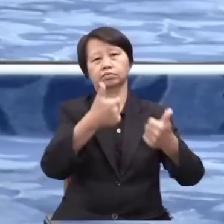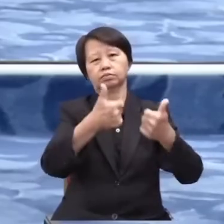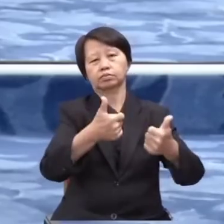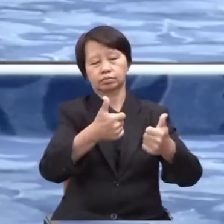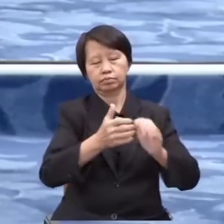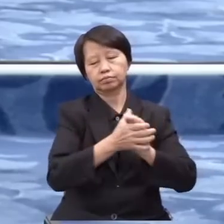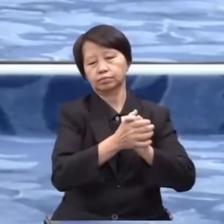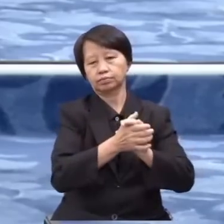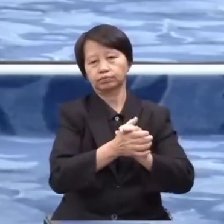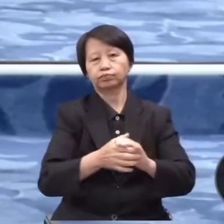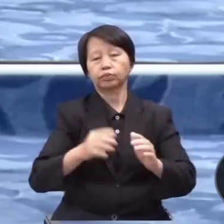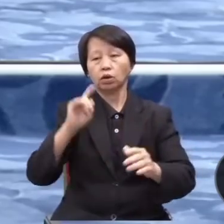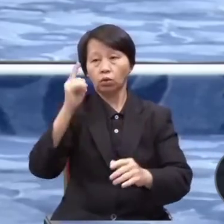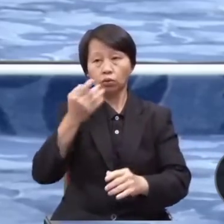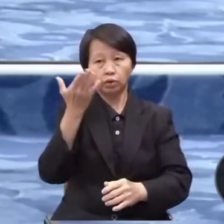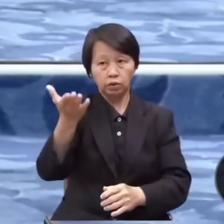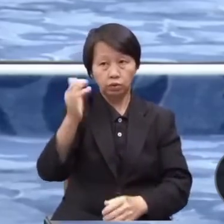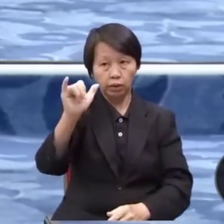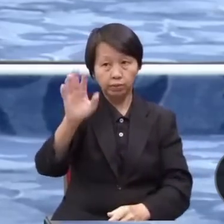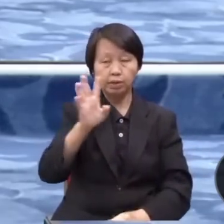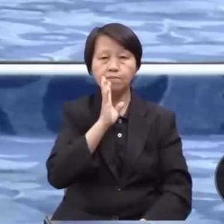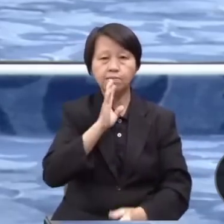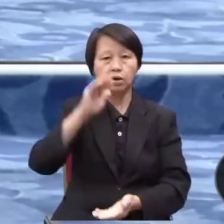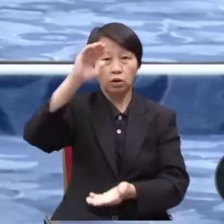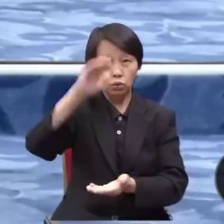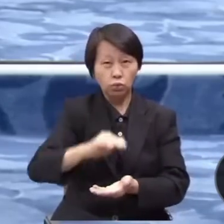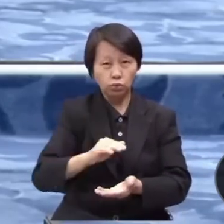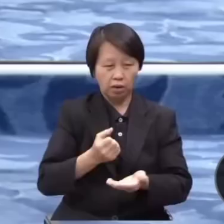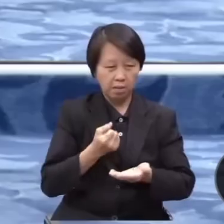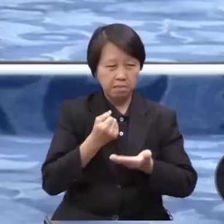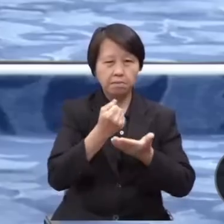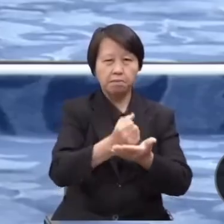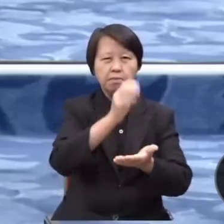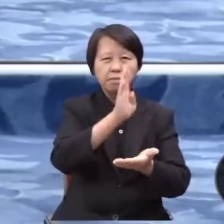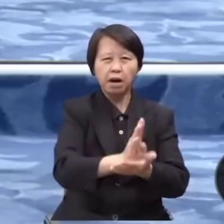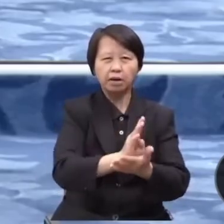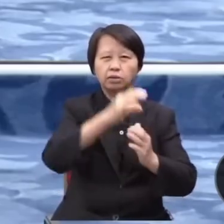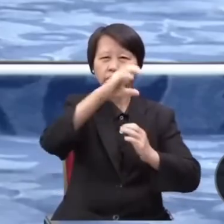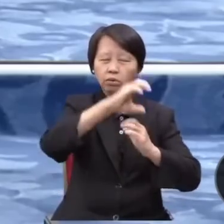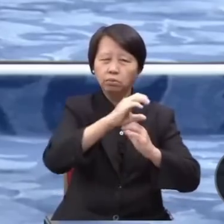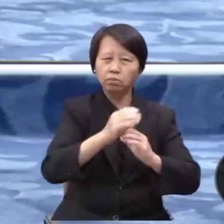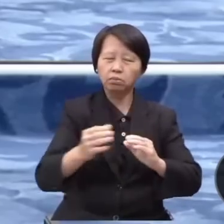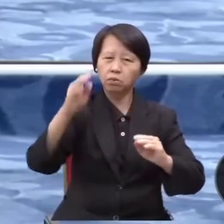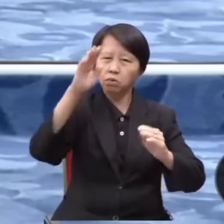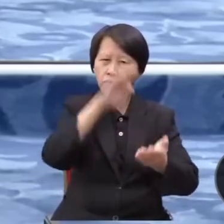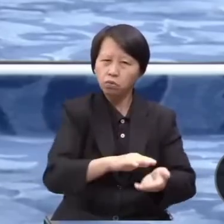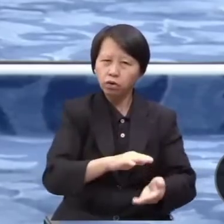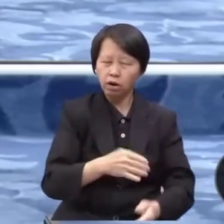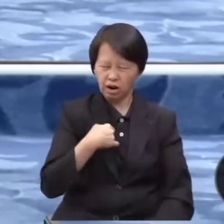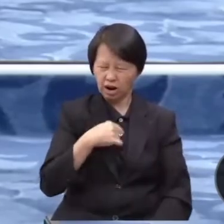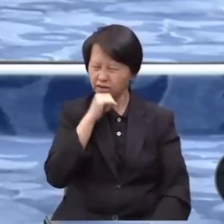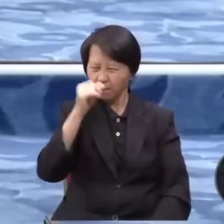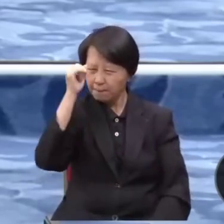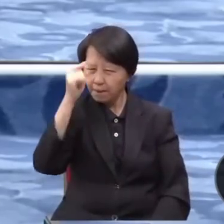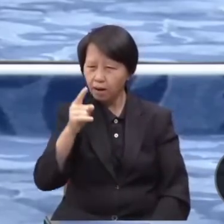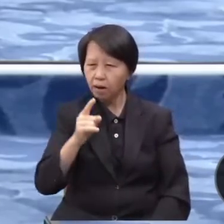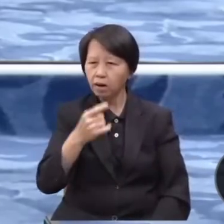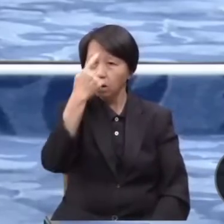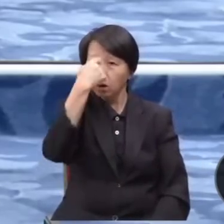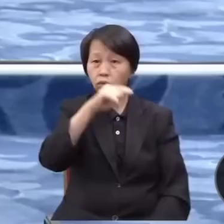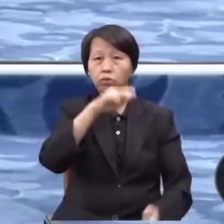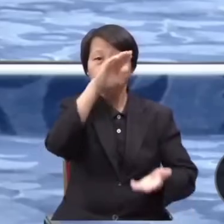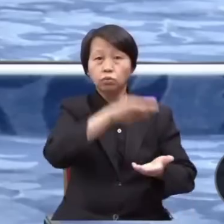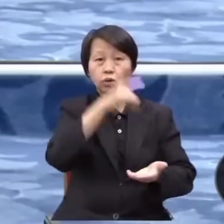bila Yang Berhormat sebut tentang pengurangan subsidi, saya kurang faham di mana yang kurang. Yang kurangnya itu untuk orang